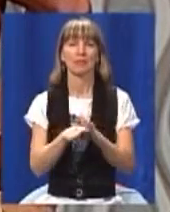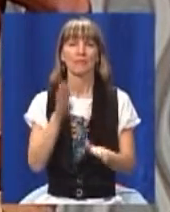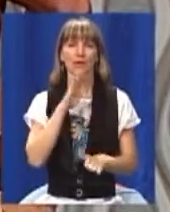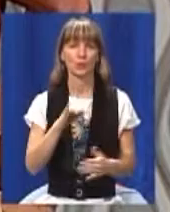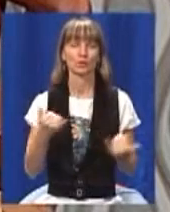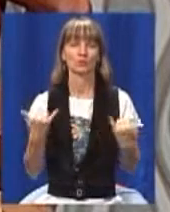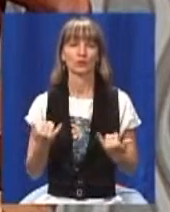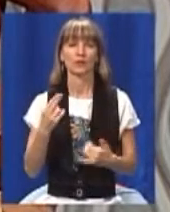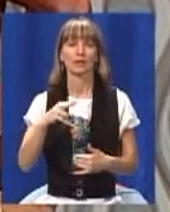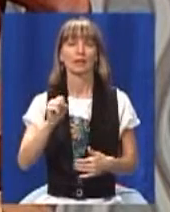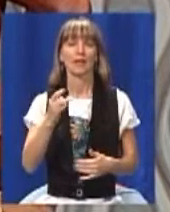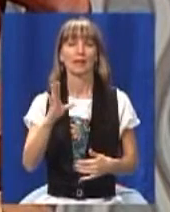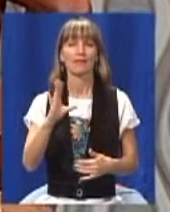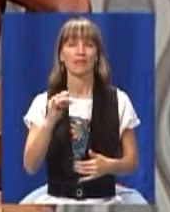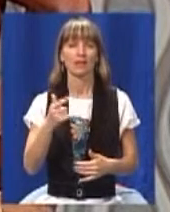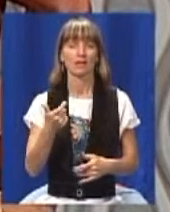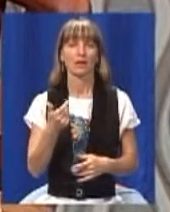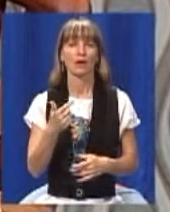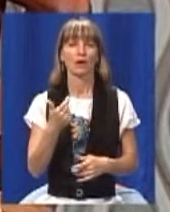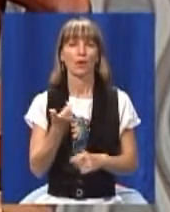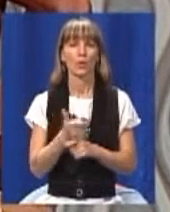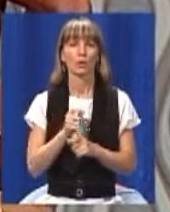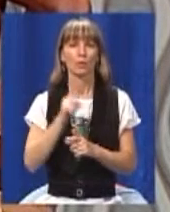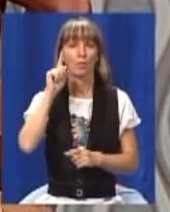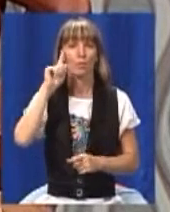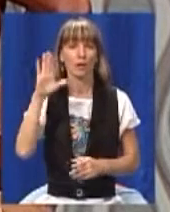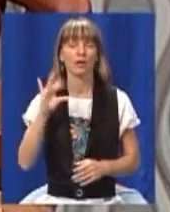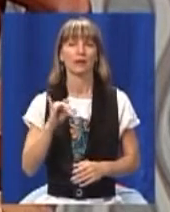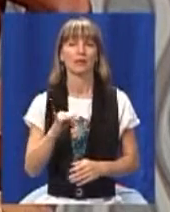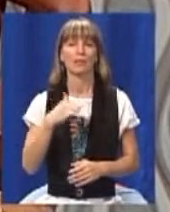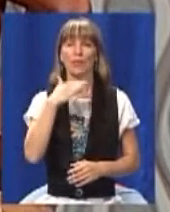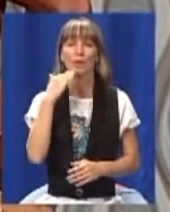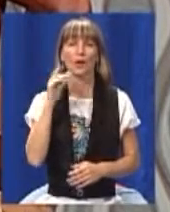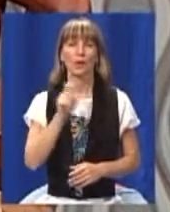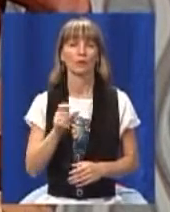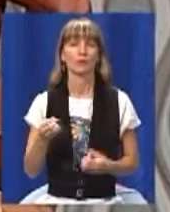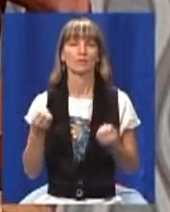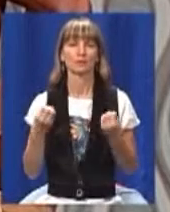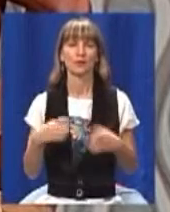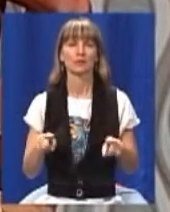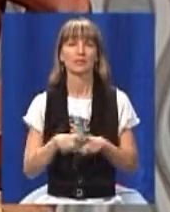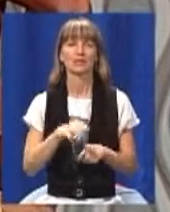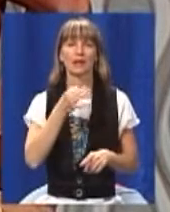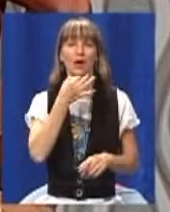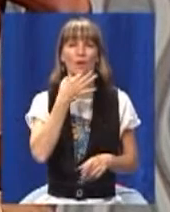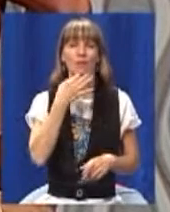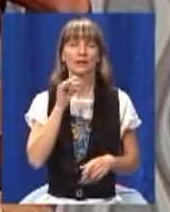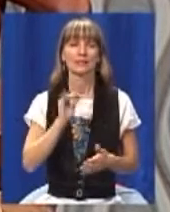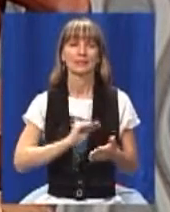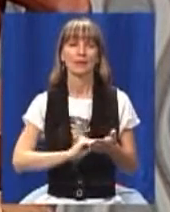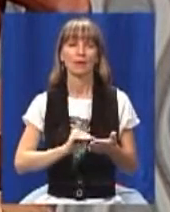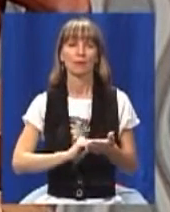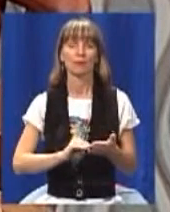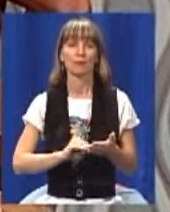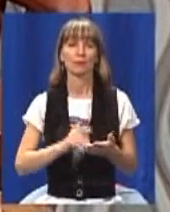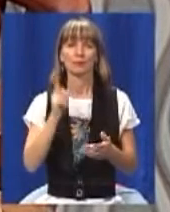же дайвінг настільки став популярним, що багато людей просто так захоплюються і записуються на